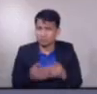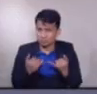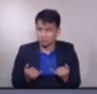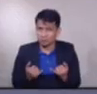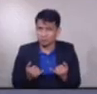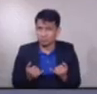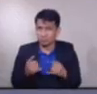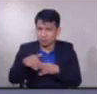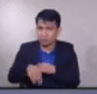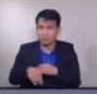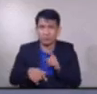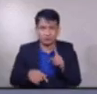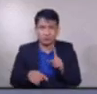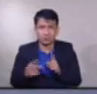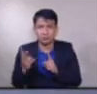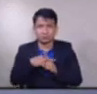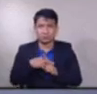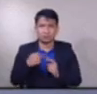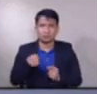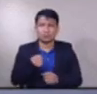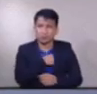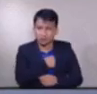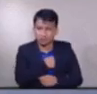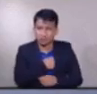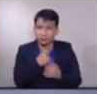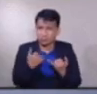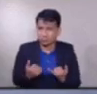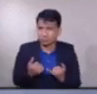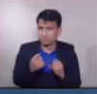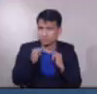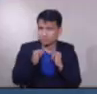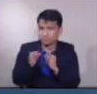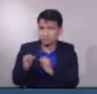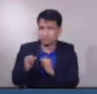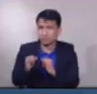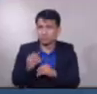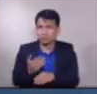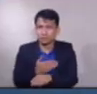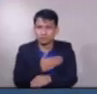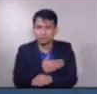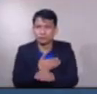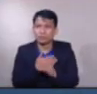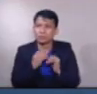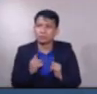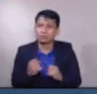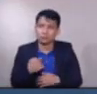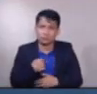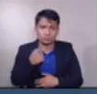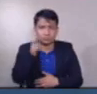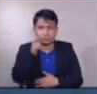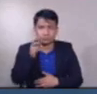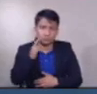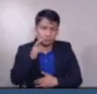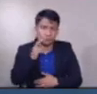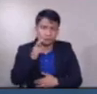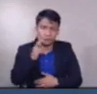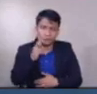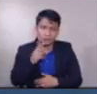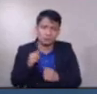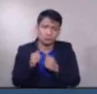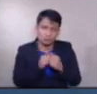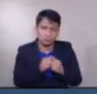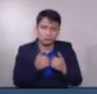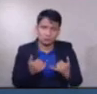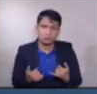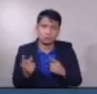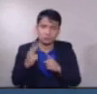Ngayong gabi, isang aplikante sa pagkasenador ang haharap sa matinding job interview. Ako po si Lucy Cruz Valdez